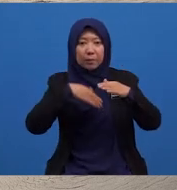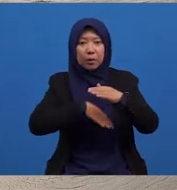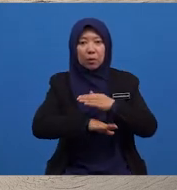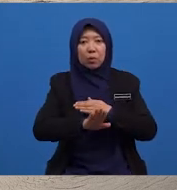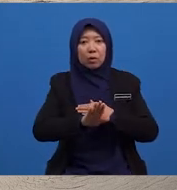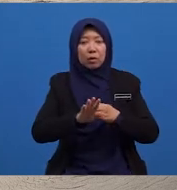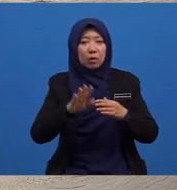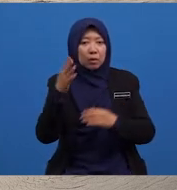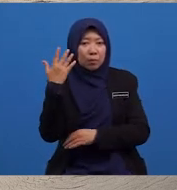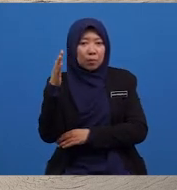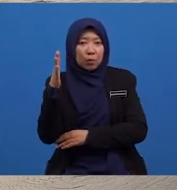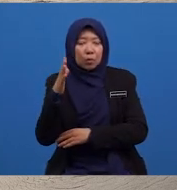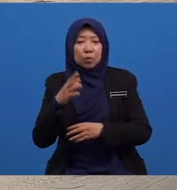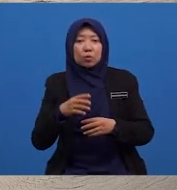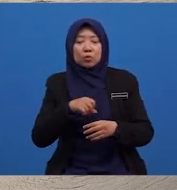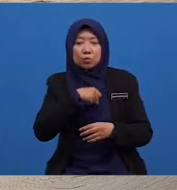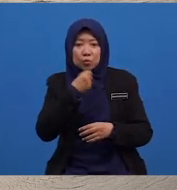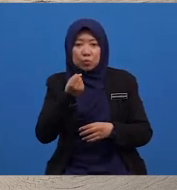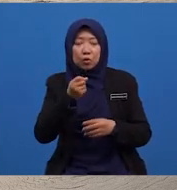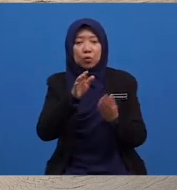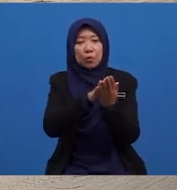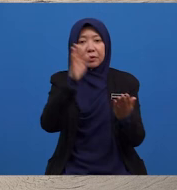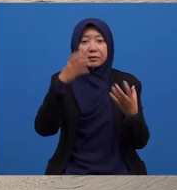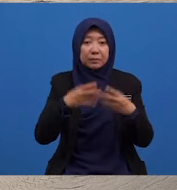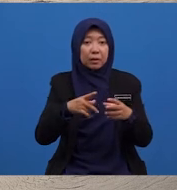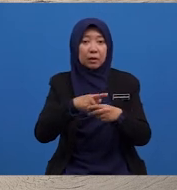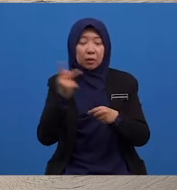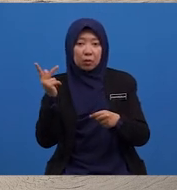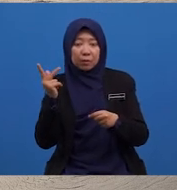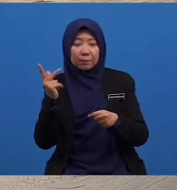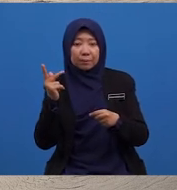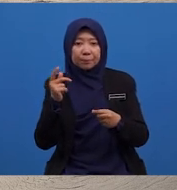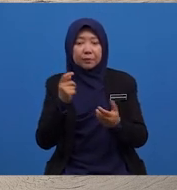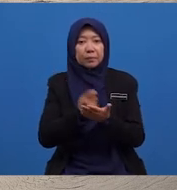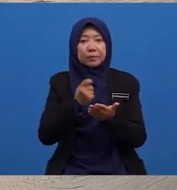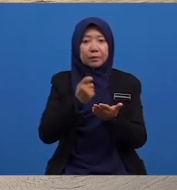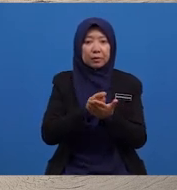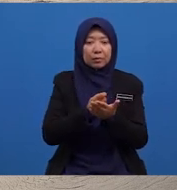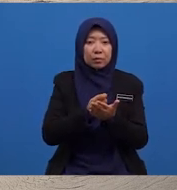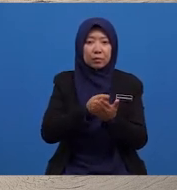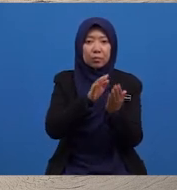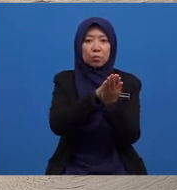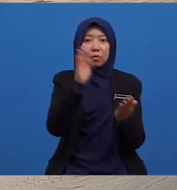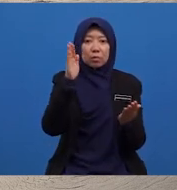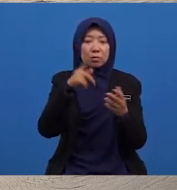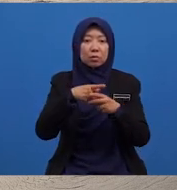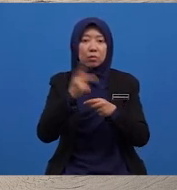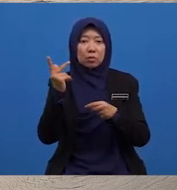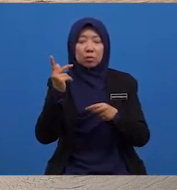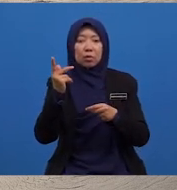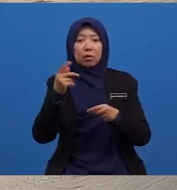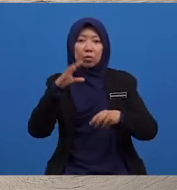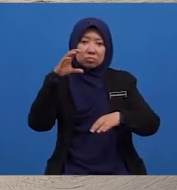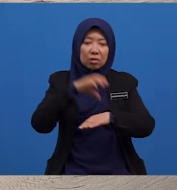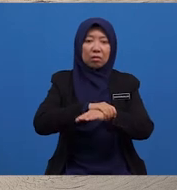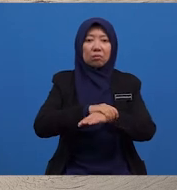buaya agar cepat keluar. Tanpa disangka oleh sang kerbau, sang buaya keluar lalu